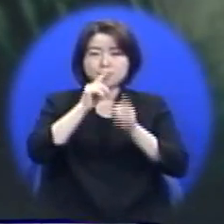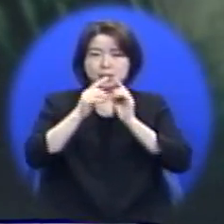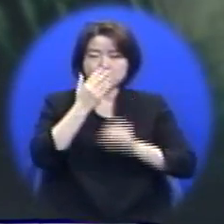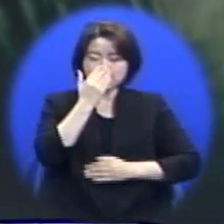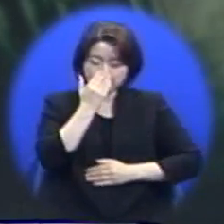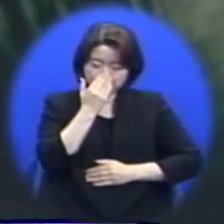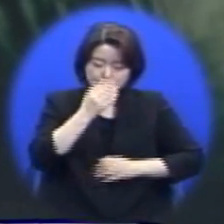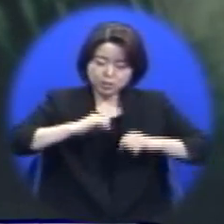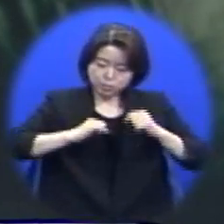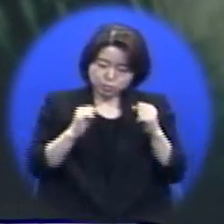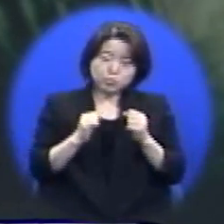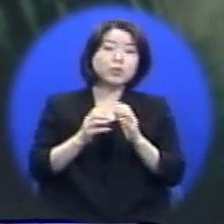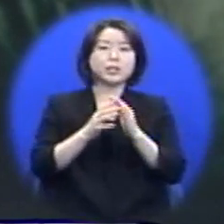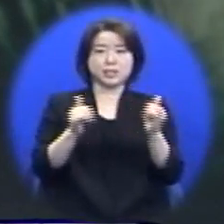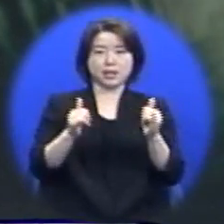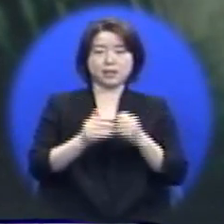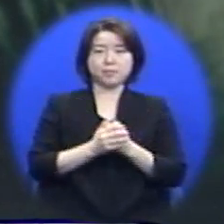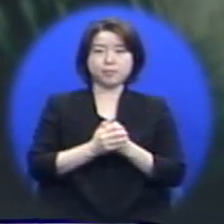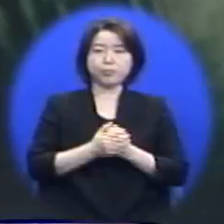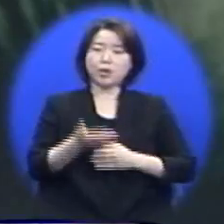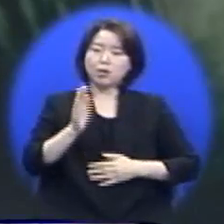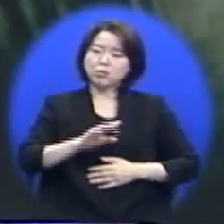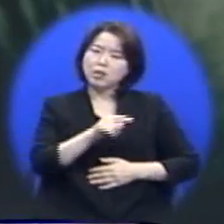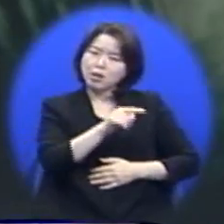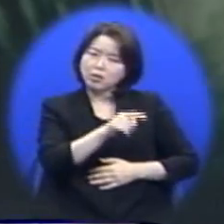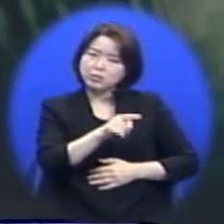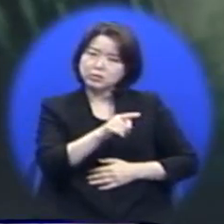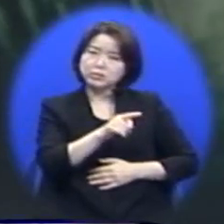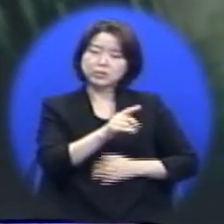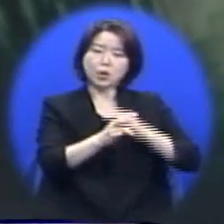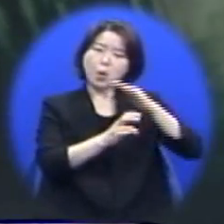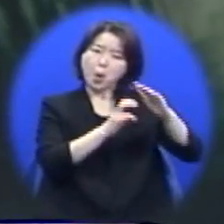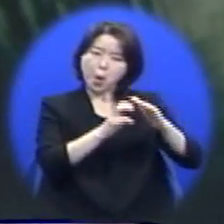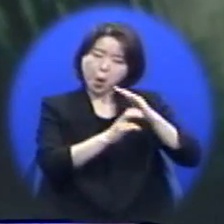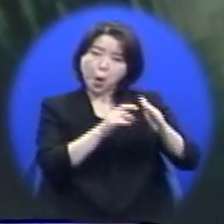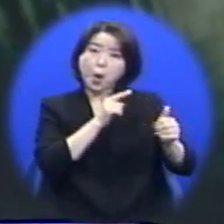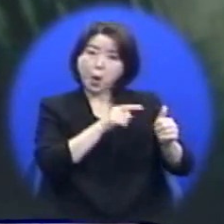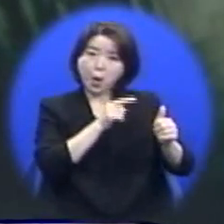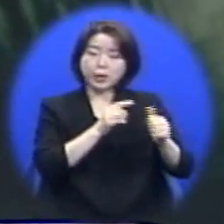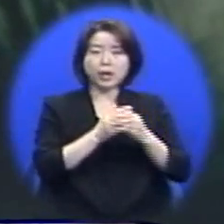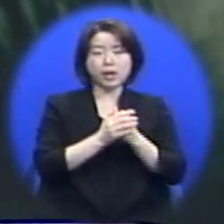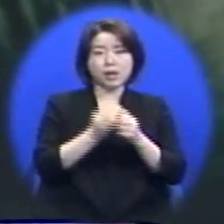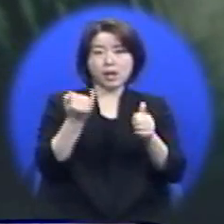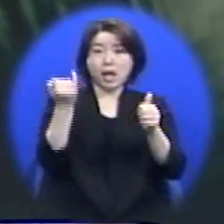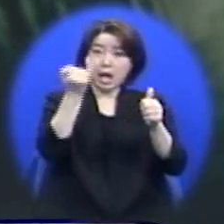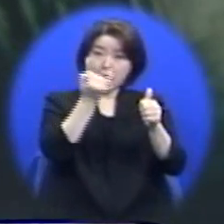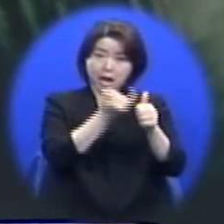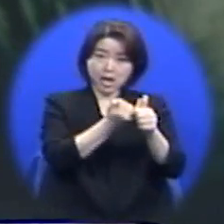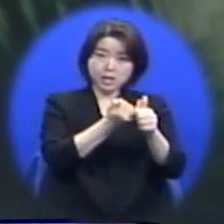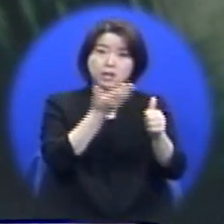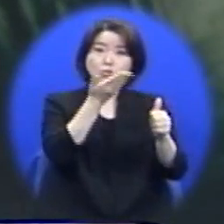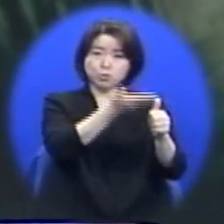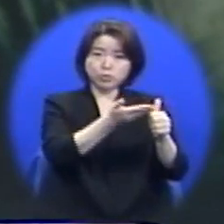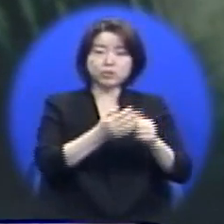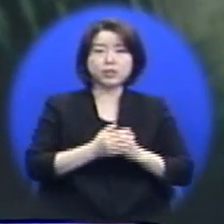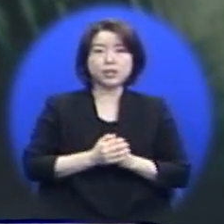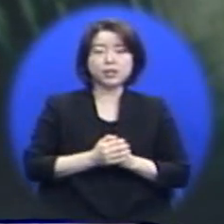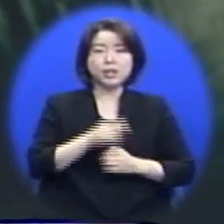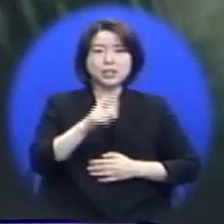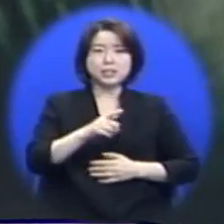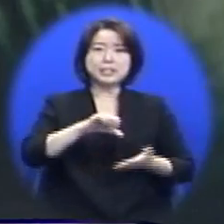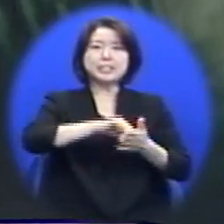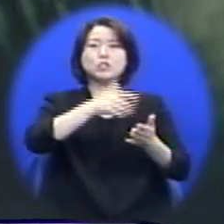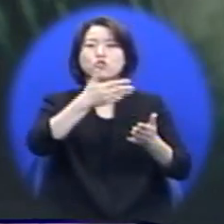그런데 하나님은 어쩐 일인지 그 호세아 선지자에게 아내를 짝지어 주셨는데 그